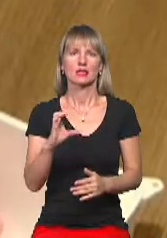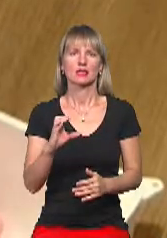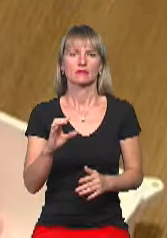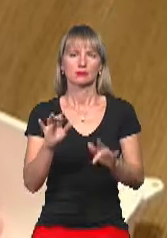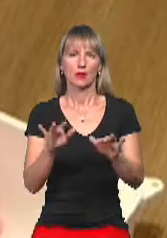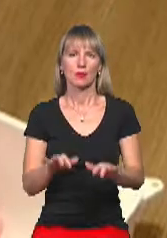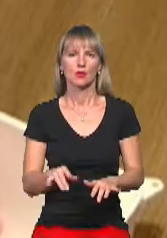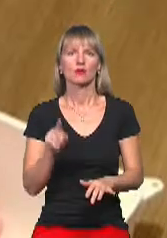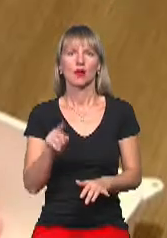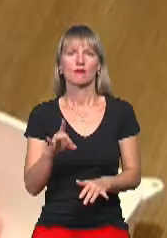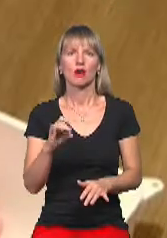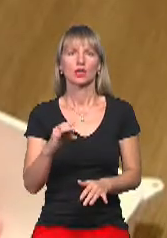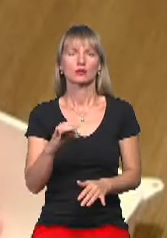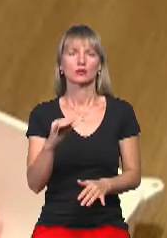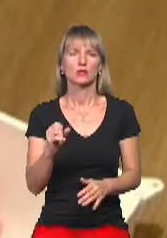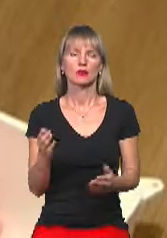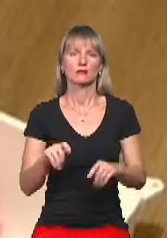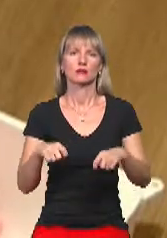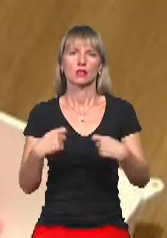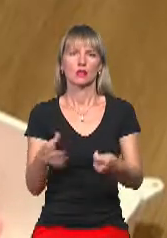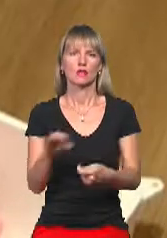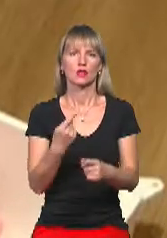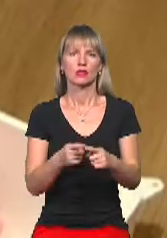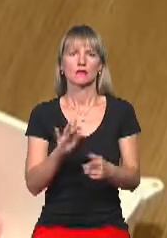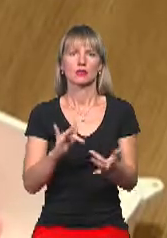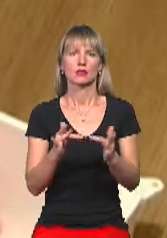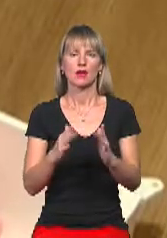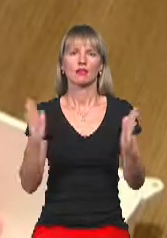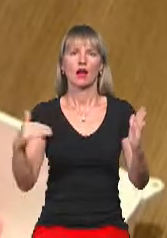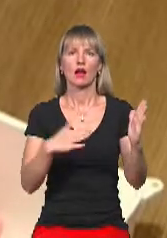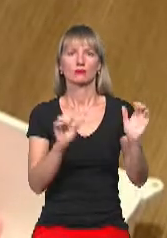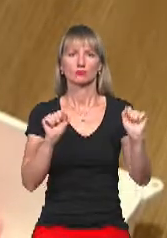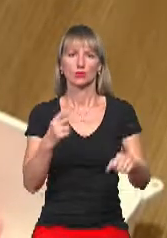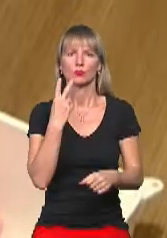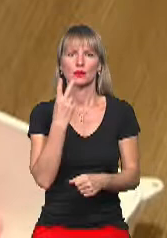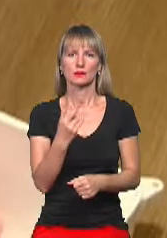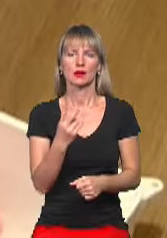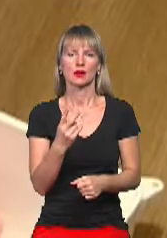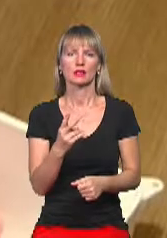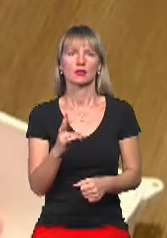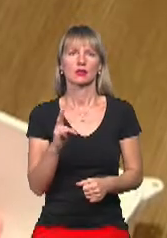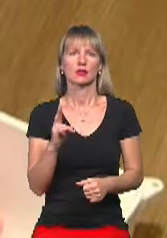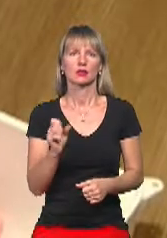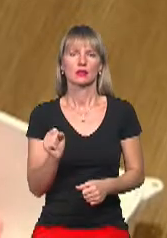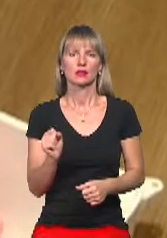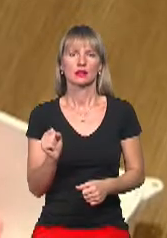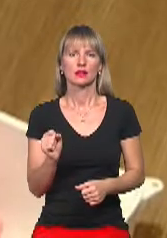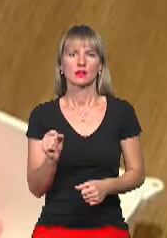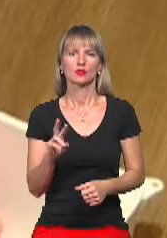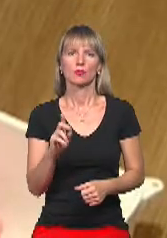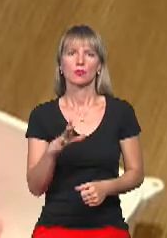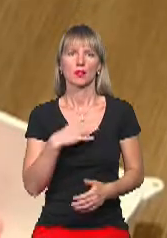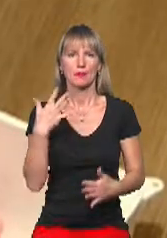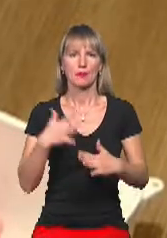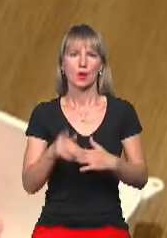того ресурса, который выдает это все в интернете. Красиво, на карте, где можно посмотреть это все в понятном и удобном